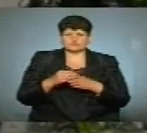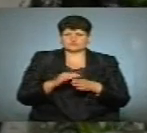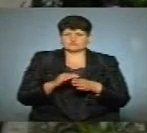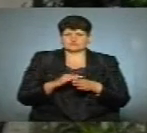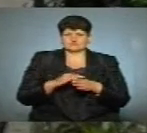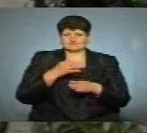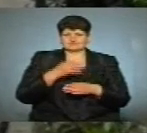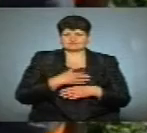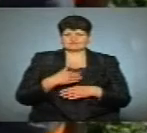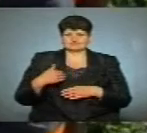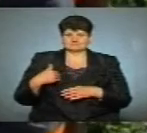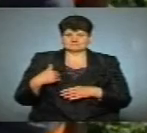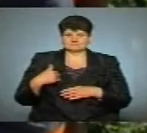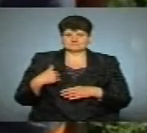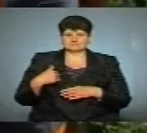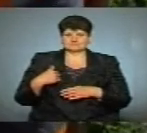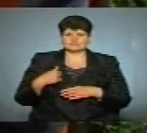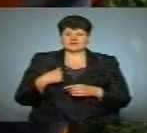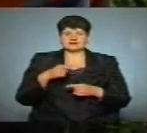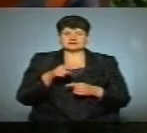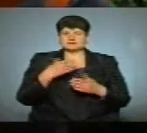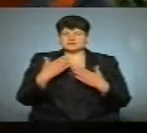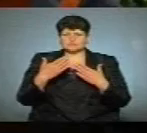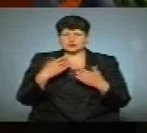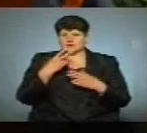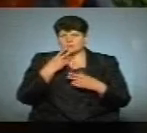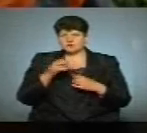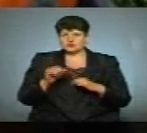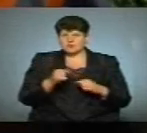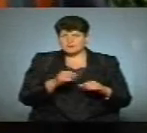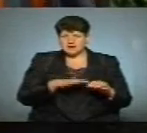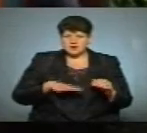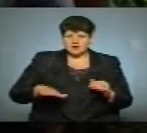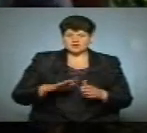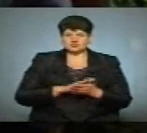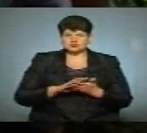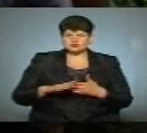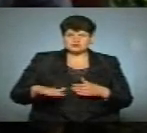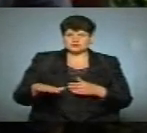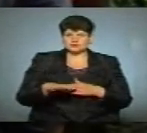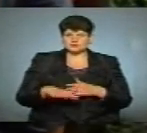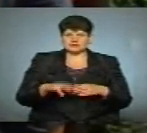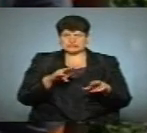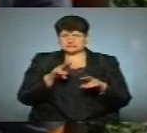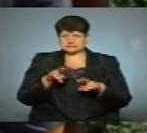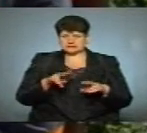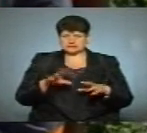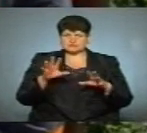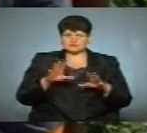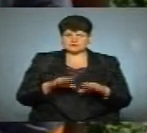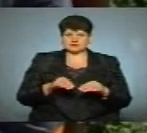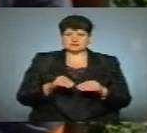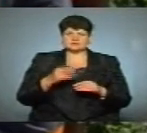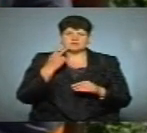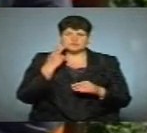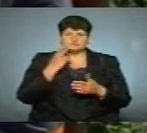назвала. Так, з ним не спілкувалася, але бачу, прибирається, що так стежить, що ще так ніколи не